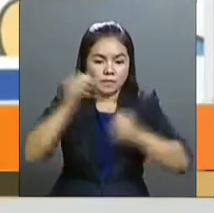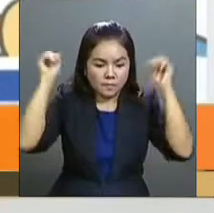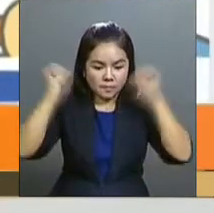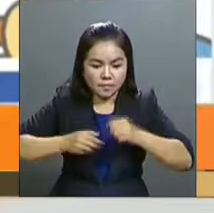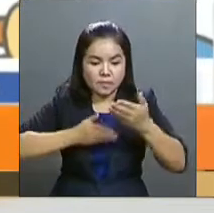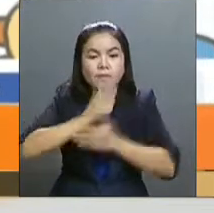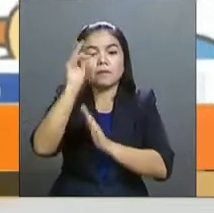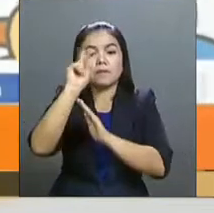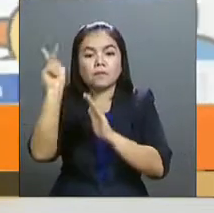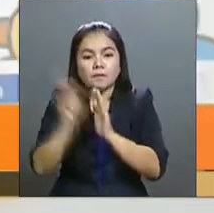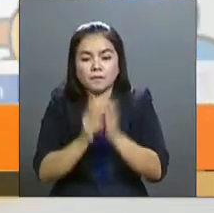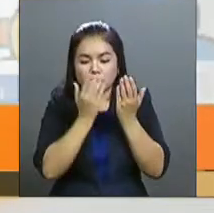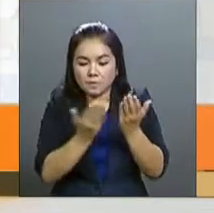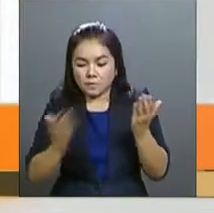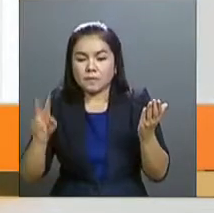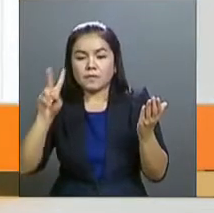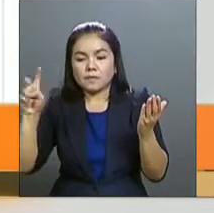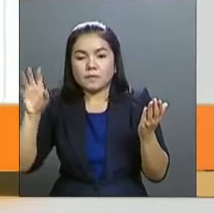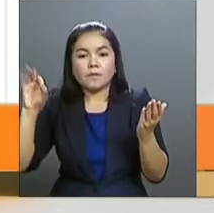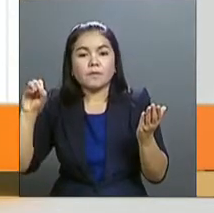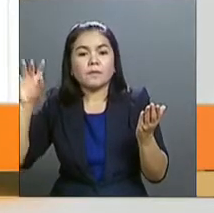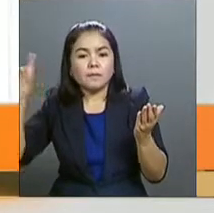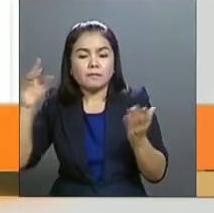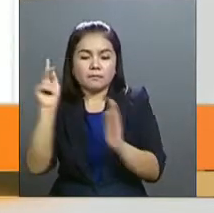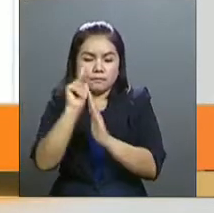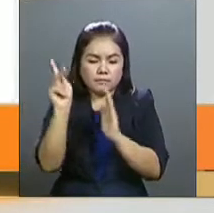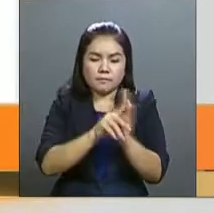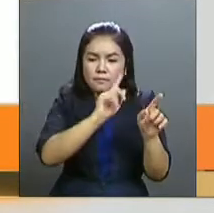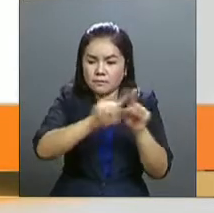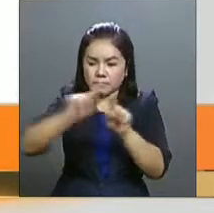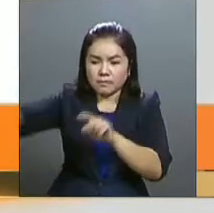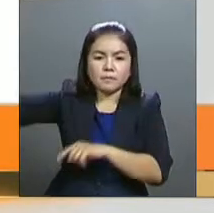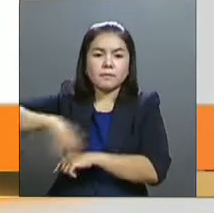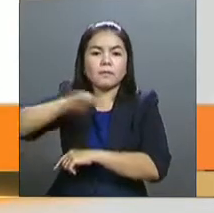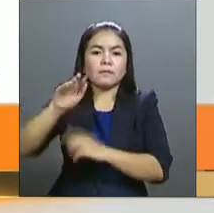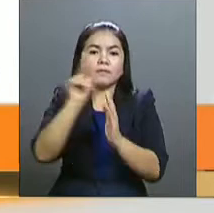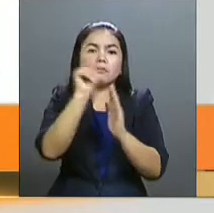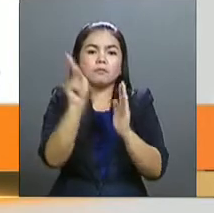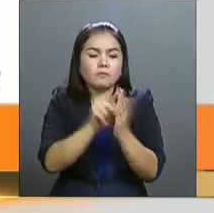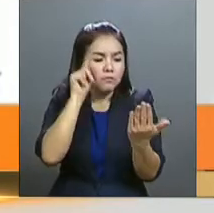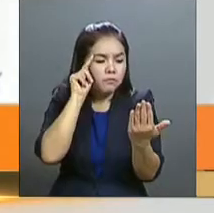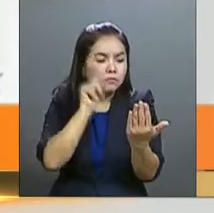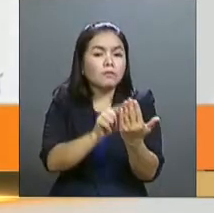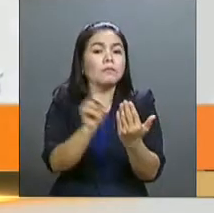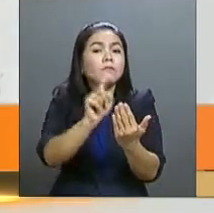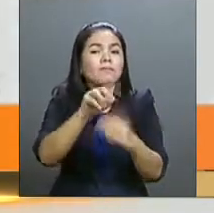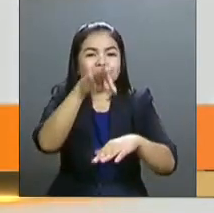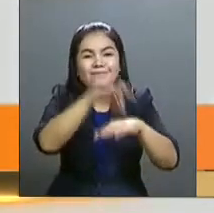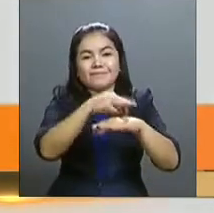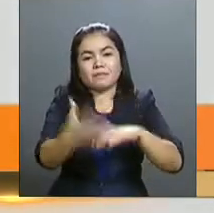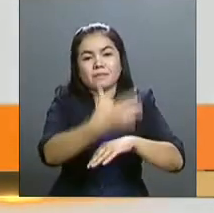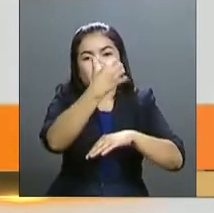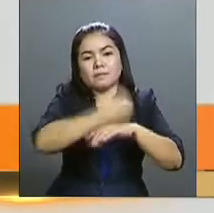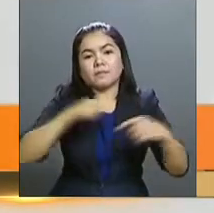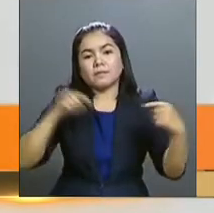าย จำนวน 298 ชบับโดยกฎหมายจำนวน 1 ก็ถูกมองวามีเป้าหมายทางการเมืองเพื่อช่วยให้ข.ช.ช.